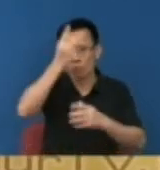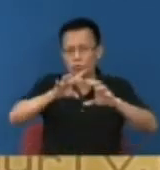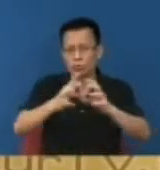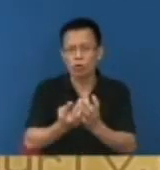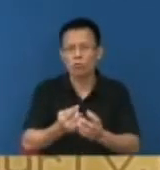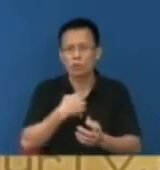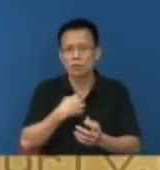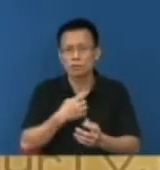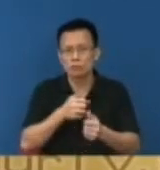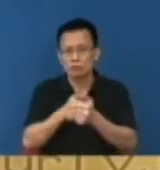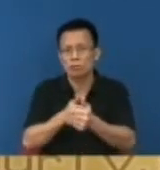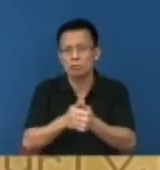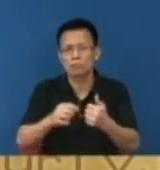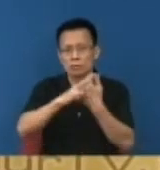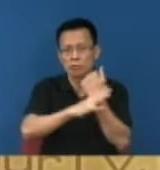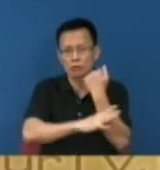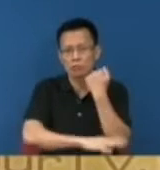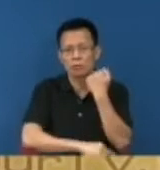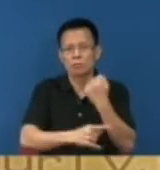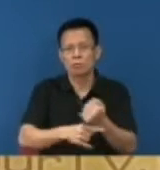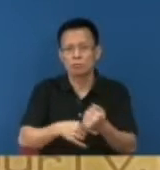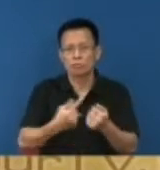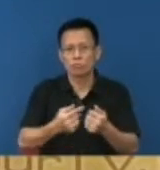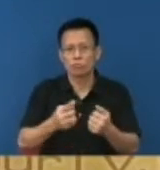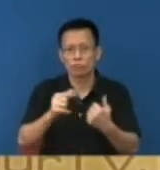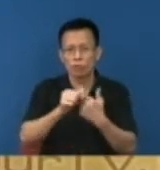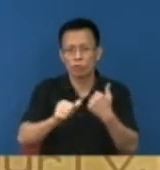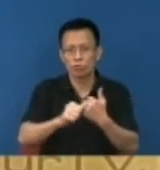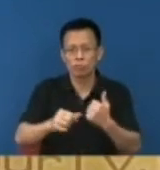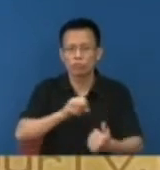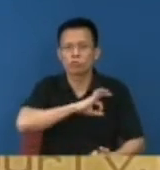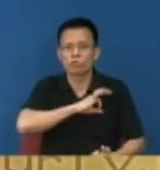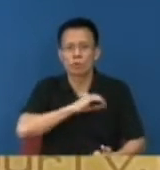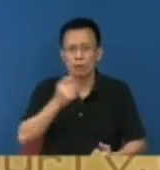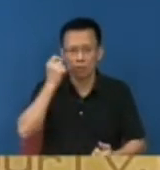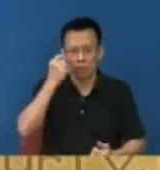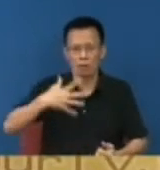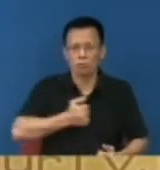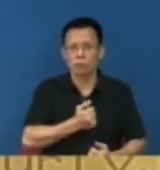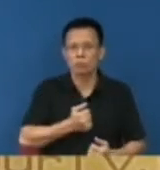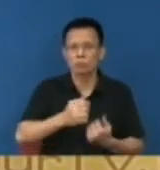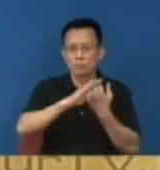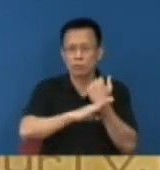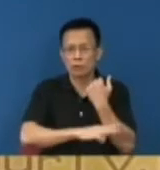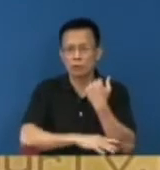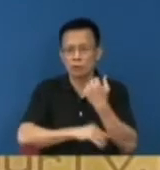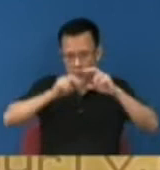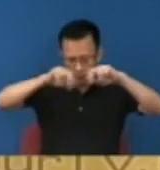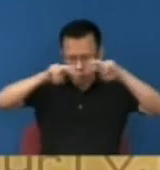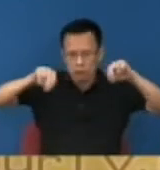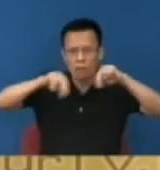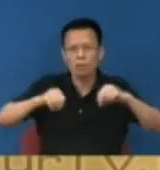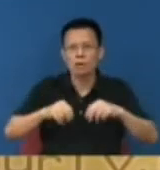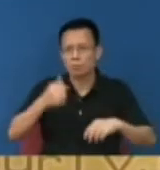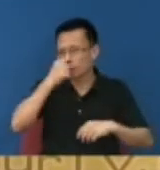引用條例去用委員會用權力及特權條例去查金乃威嘅時候，鑑